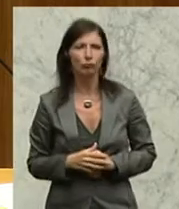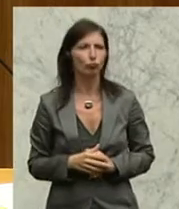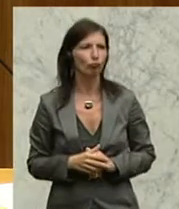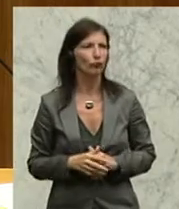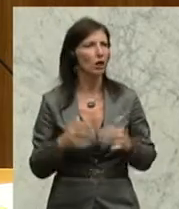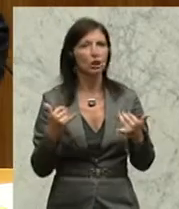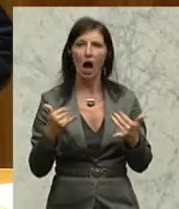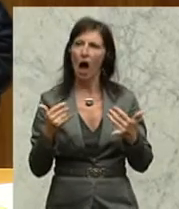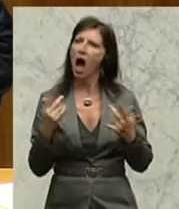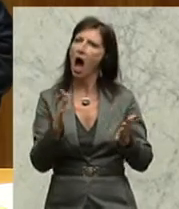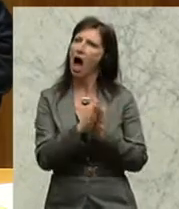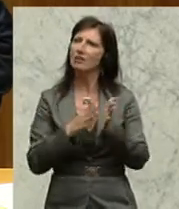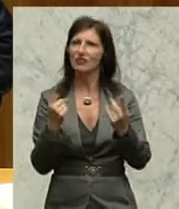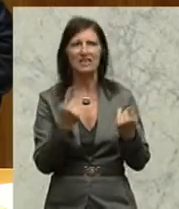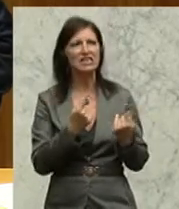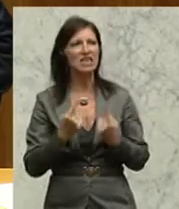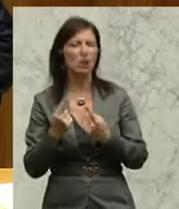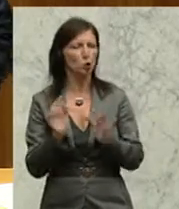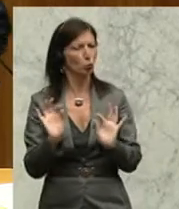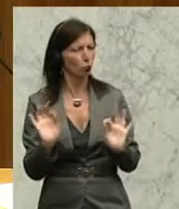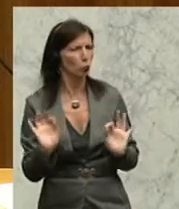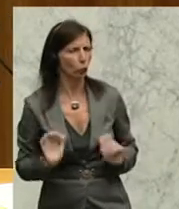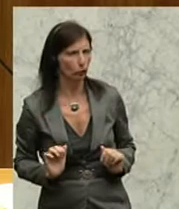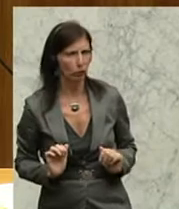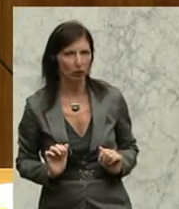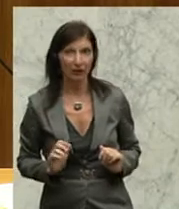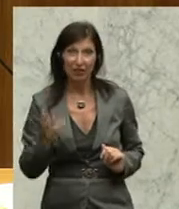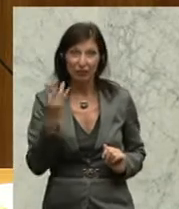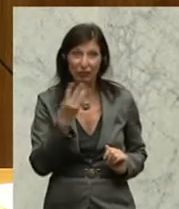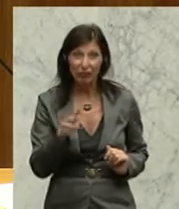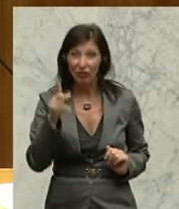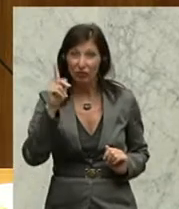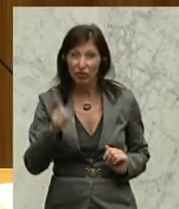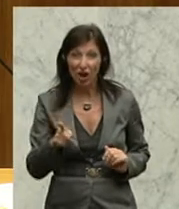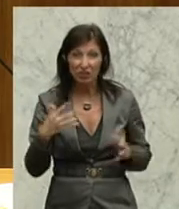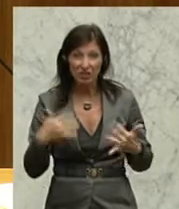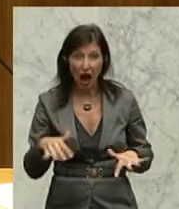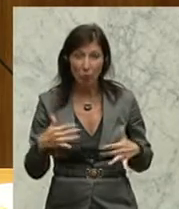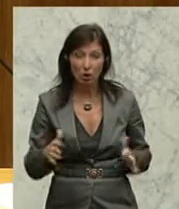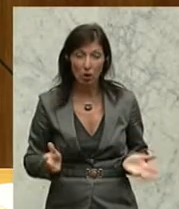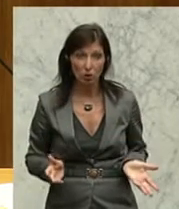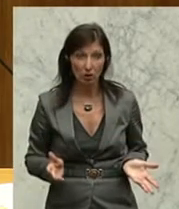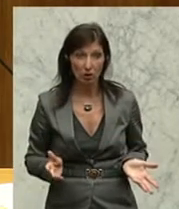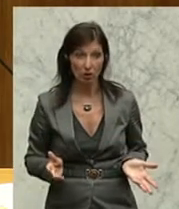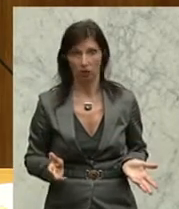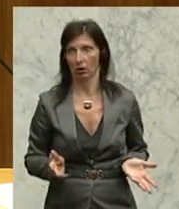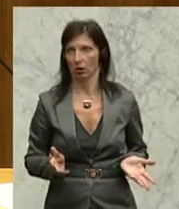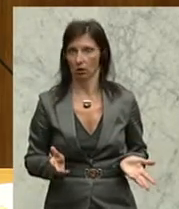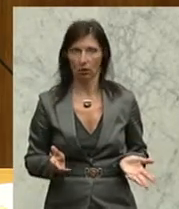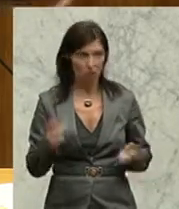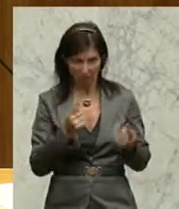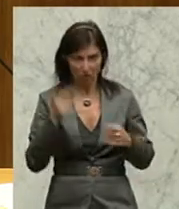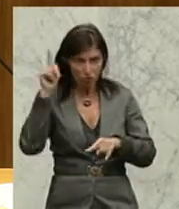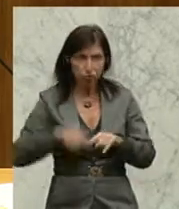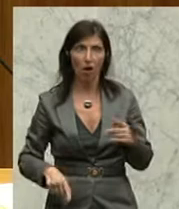eine ausgangslage wenn es bei 400.000 arbeitslosen die haben aber nie mit nicht wenn eine schlechte ausgangslage natürlich